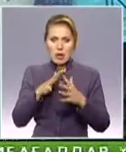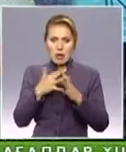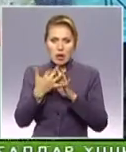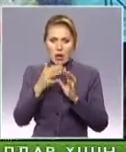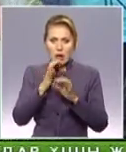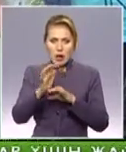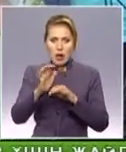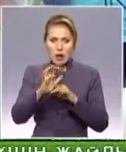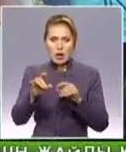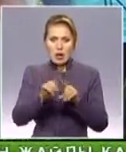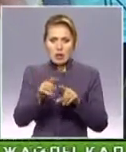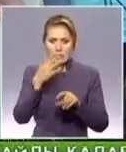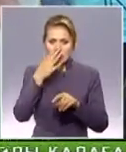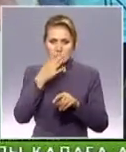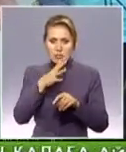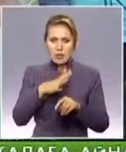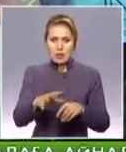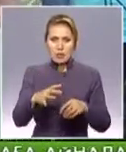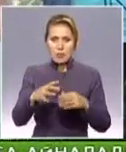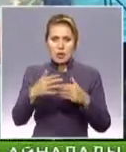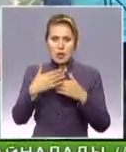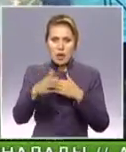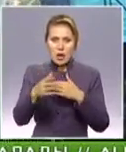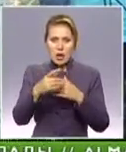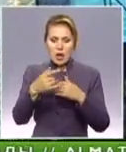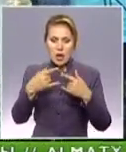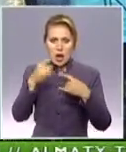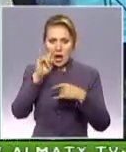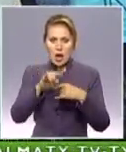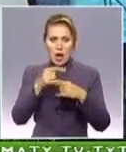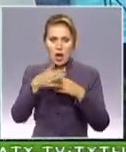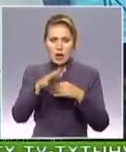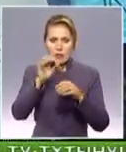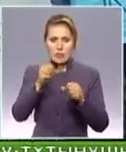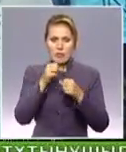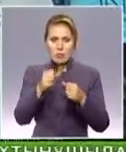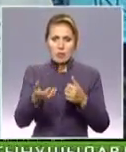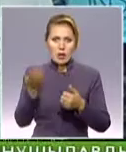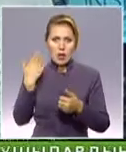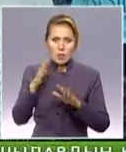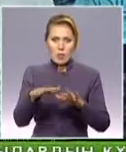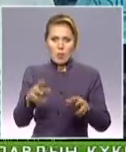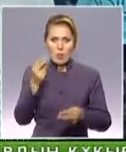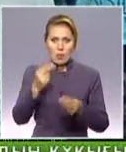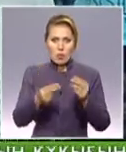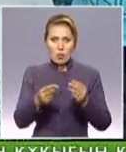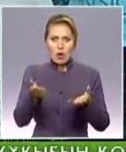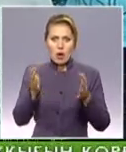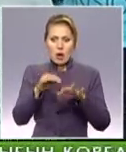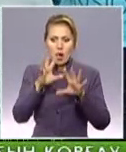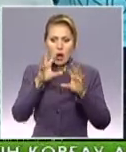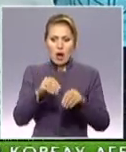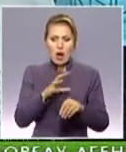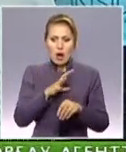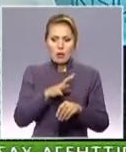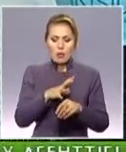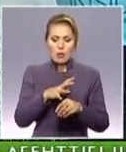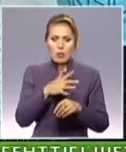ауаны искемесін. Терезе есік аша алмай қалдық. Далаға ойнаушы еді балалар, одан да қалдық. Мына жерде